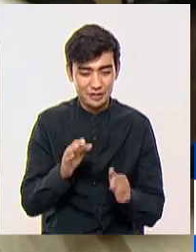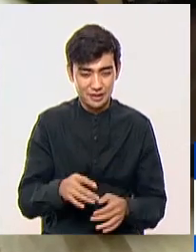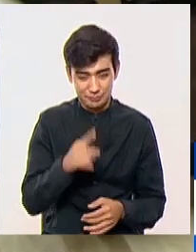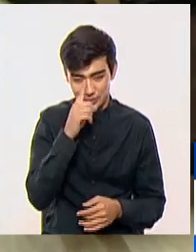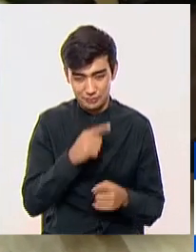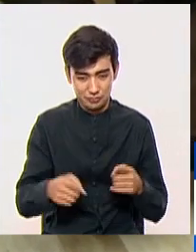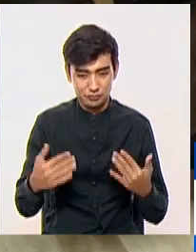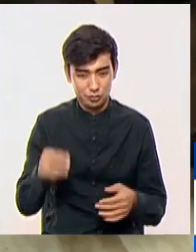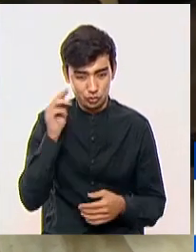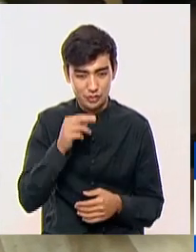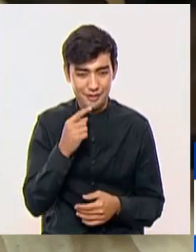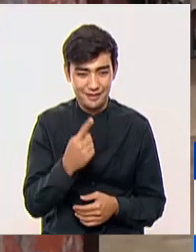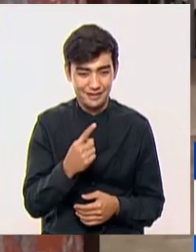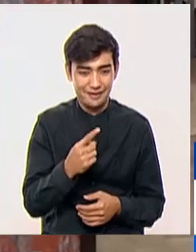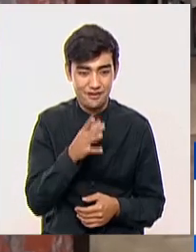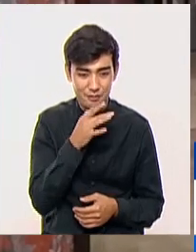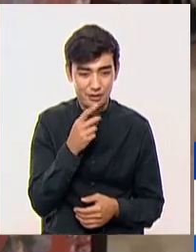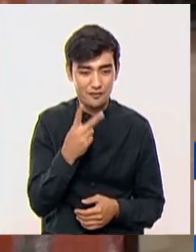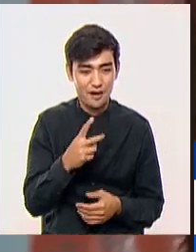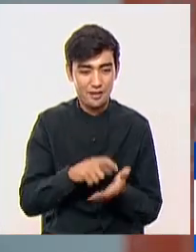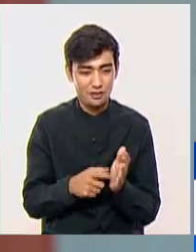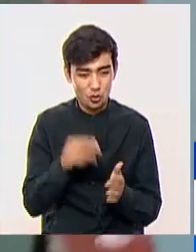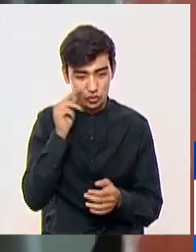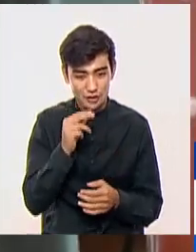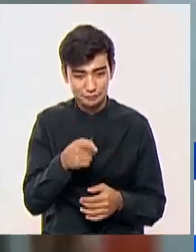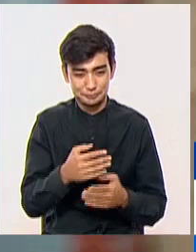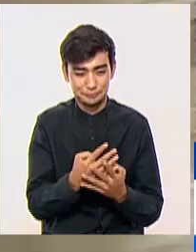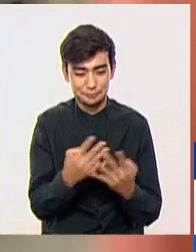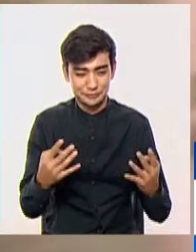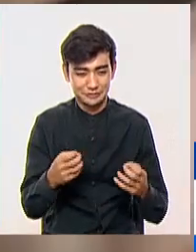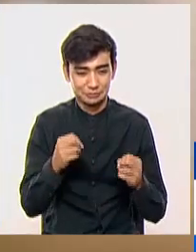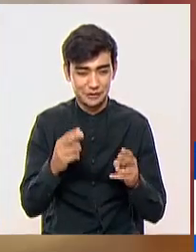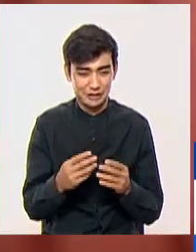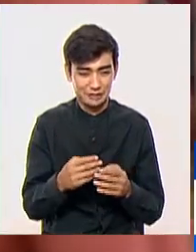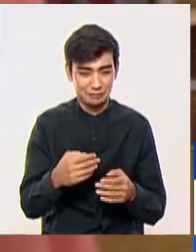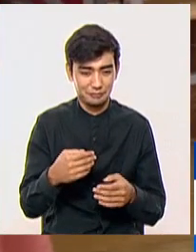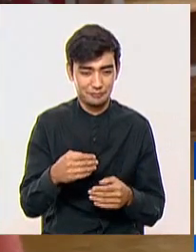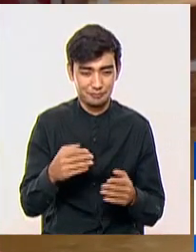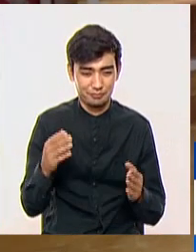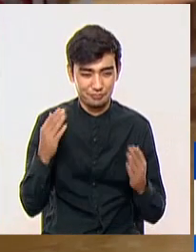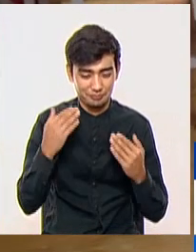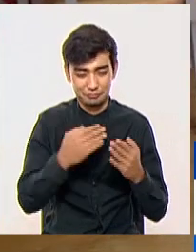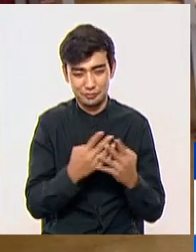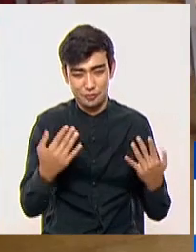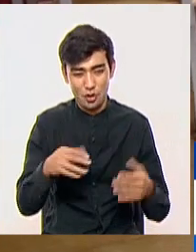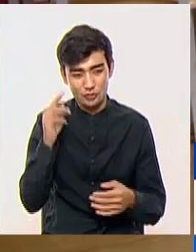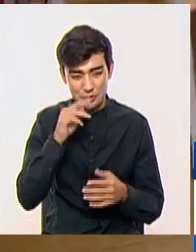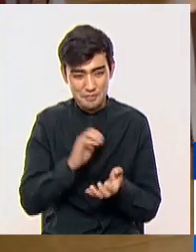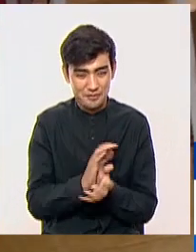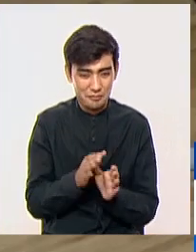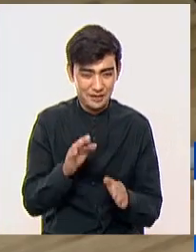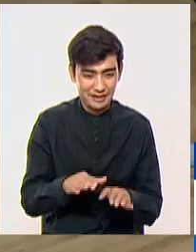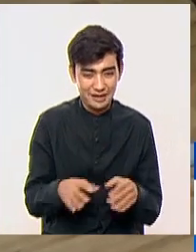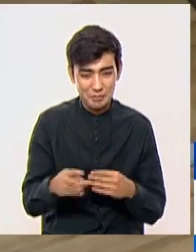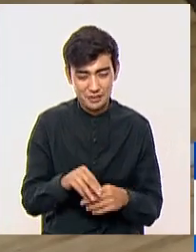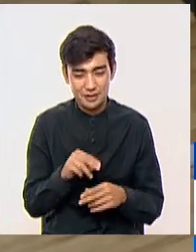Тіпті бір уақытта екі сыныптың сабағы қатар жүреді. Қос кластың ортасын тек шымылдық қана бөліп тұр. Мұғалімдерде жағдай жасалмаған тар кабинеттерде